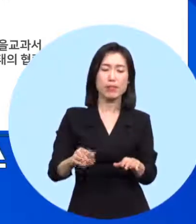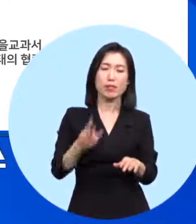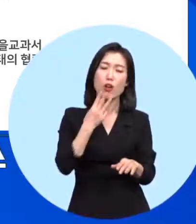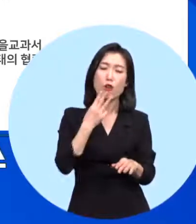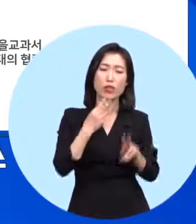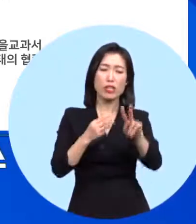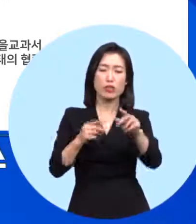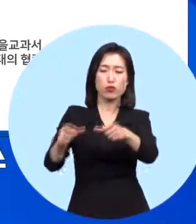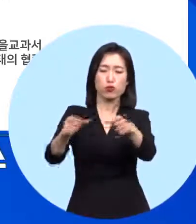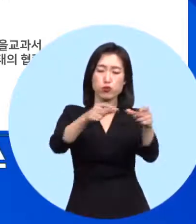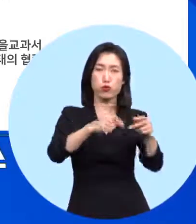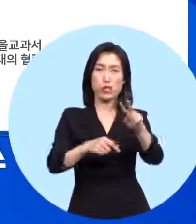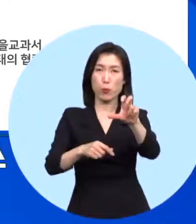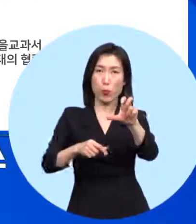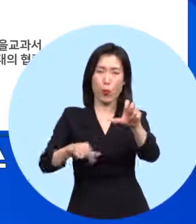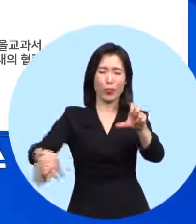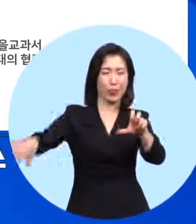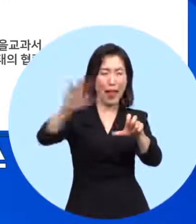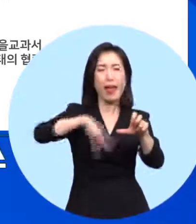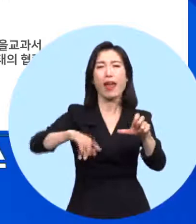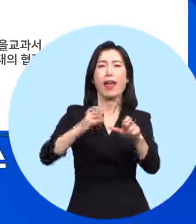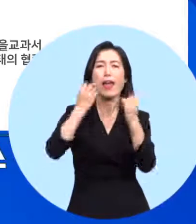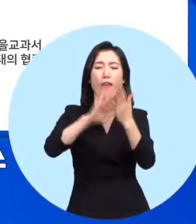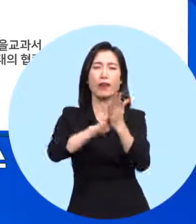구가 혁신교육지구 사업을